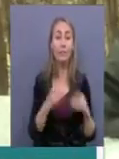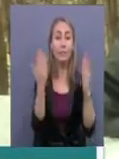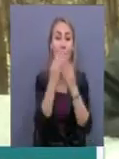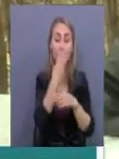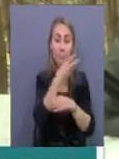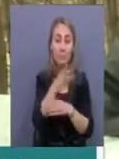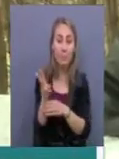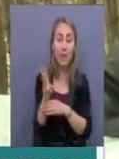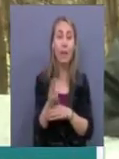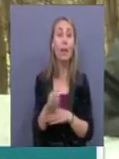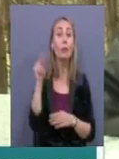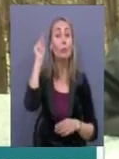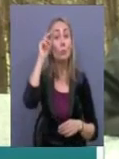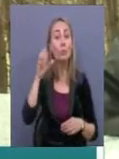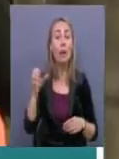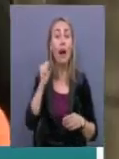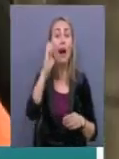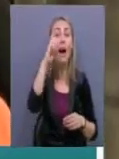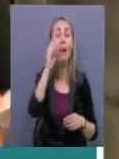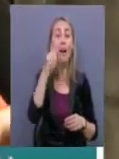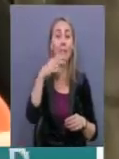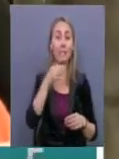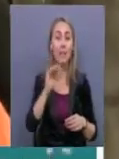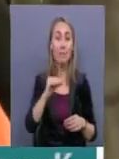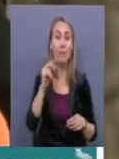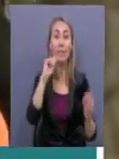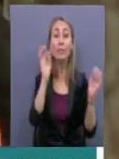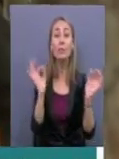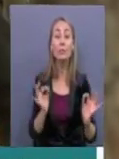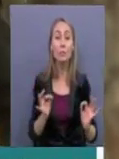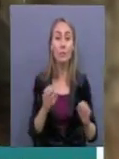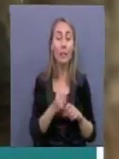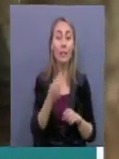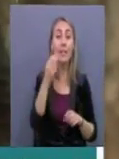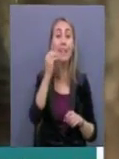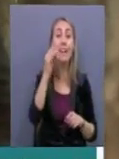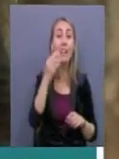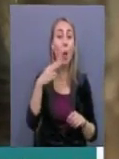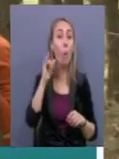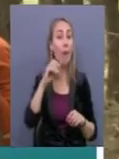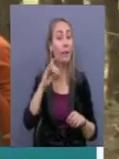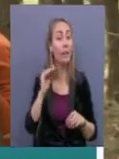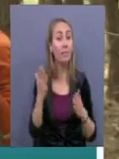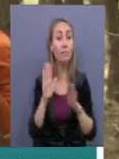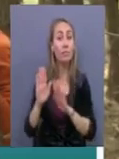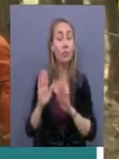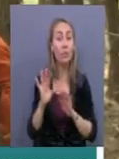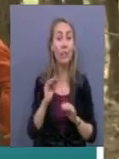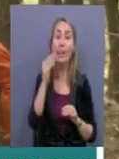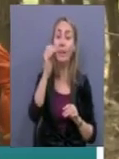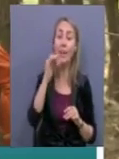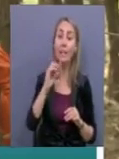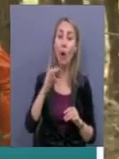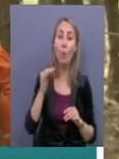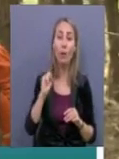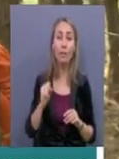жетекшісінің сөзі. Жаста болса бірнеше жобалардың авторы. Бірқатар қысқаметражды кино өнімінің жетекшілері атанып жүрген Темірлан Ердәулетов пен Арнар